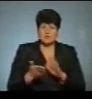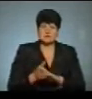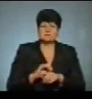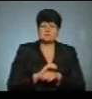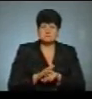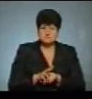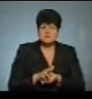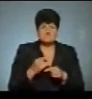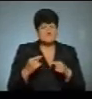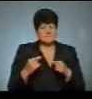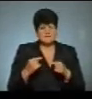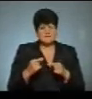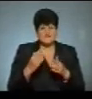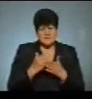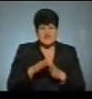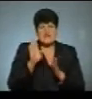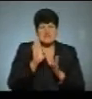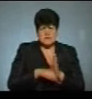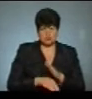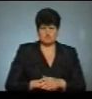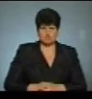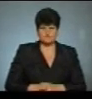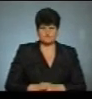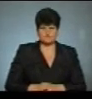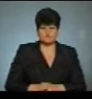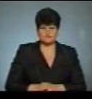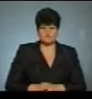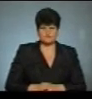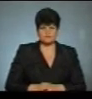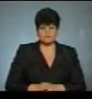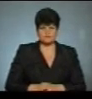ситуація відрізняється і є гіршою.